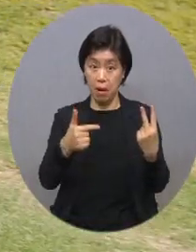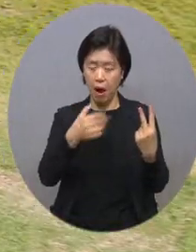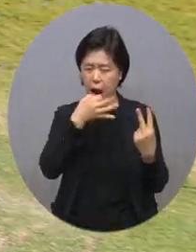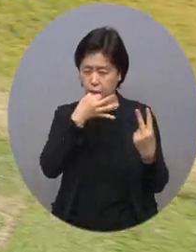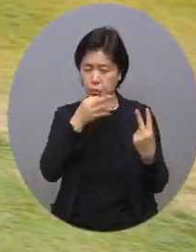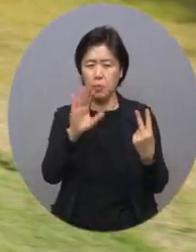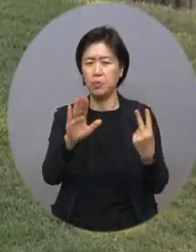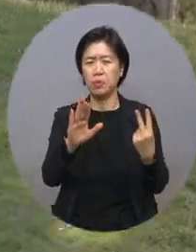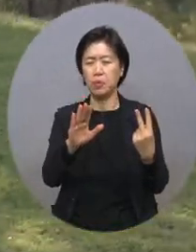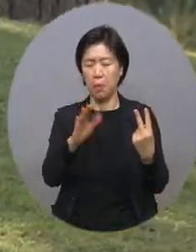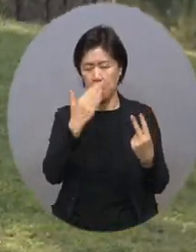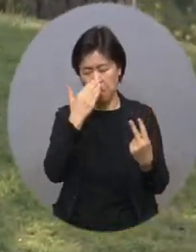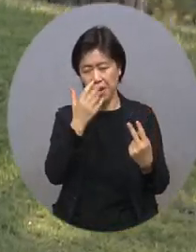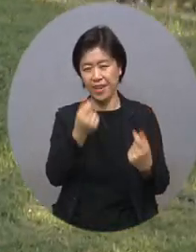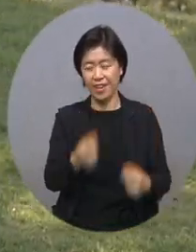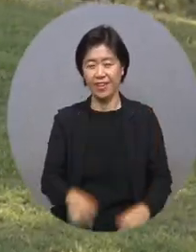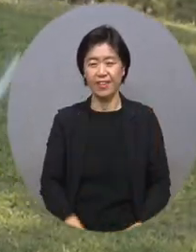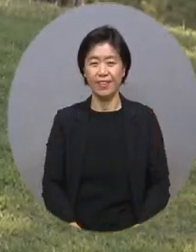욕심보다는.